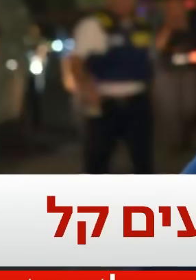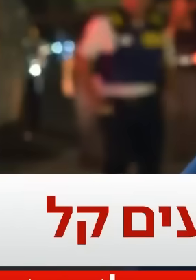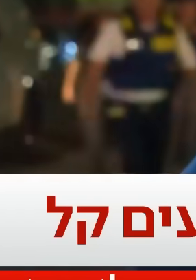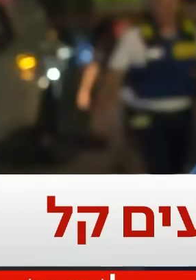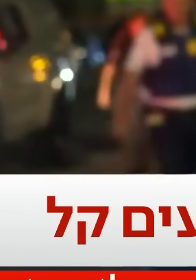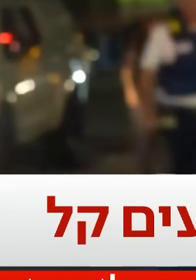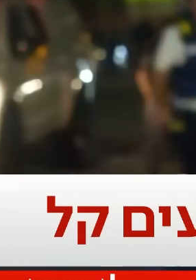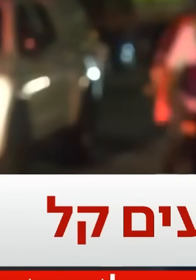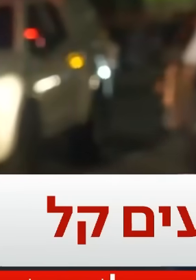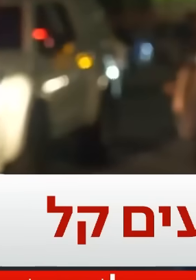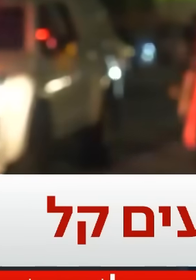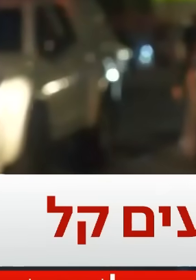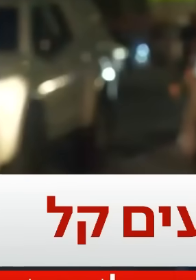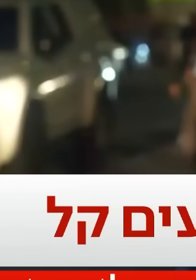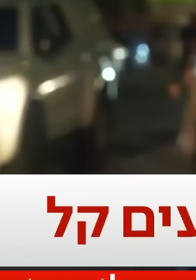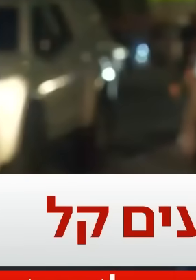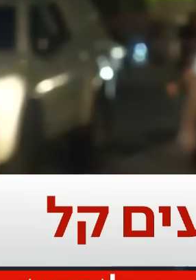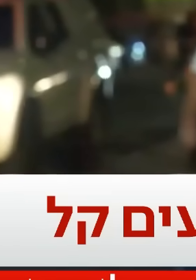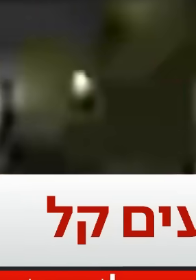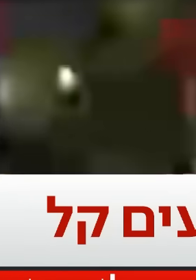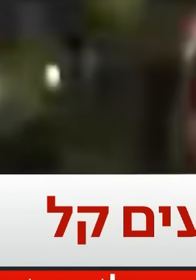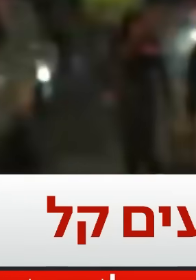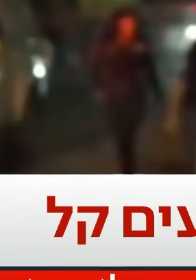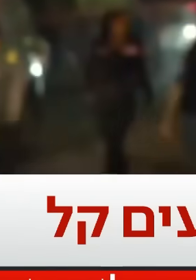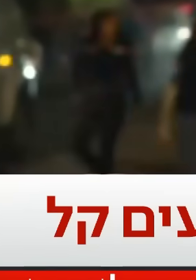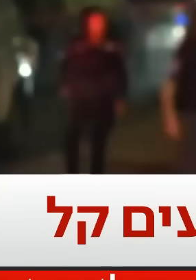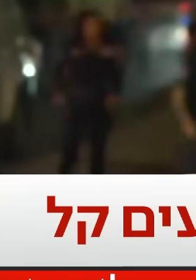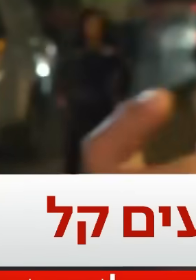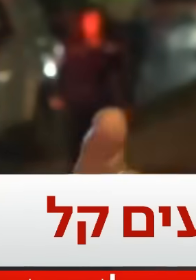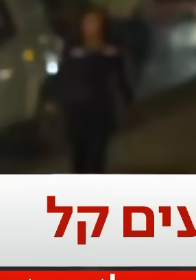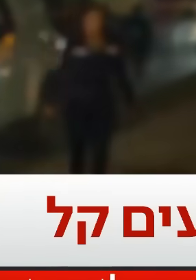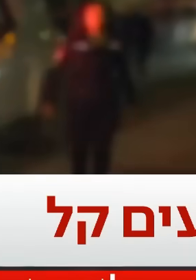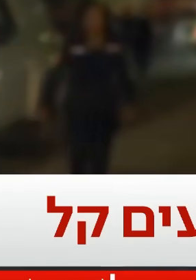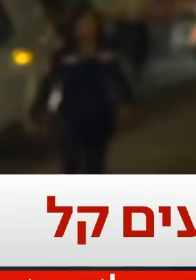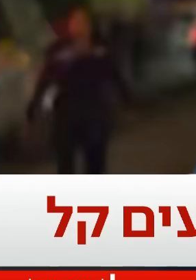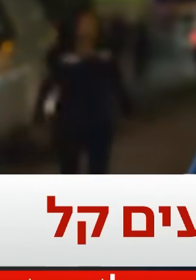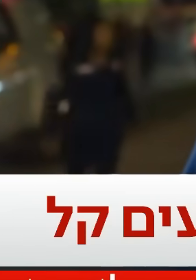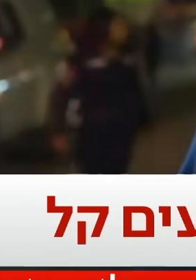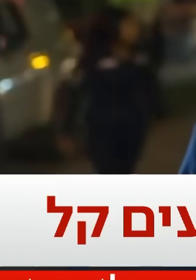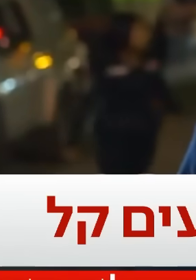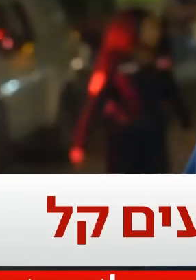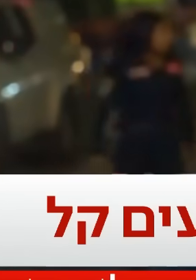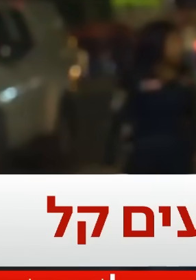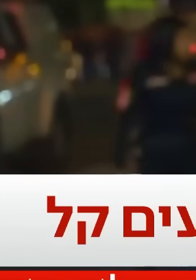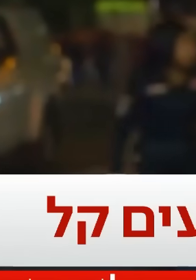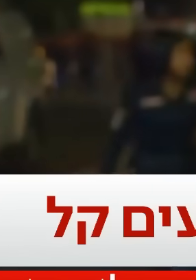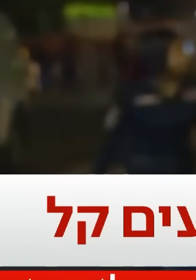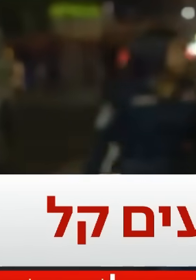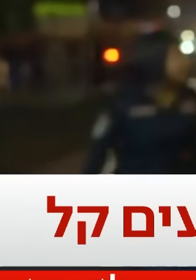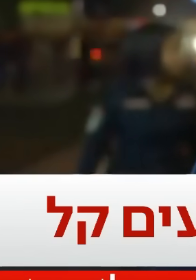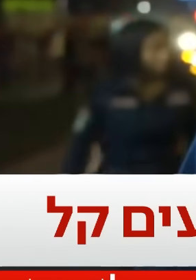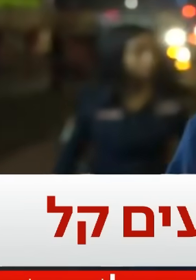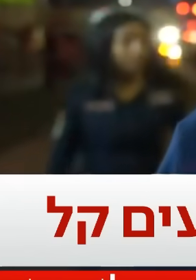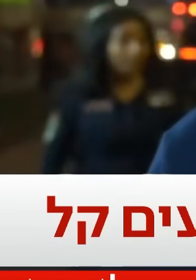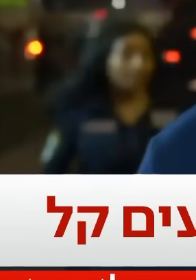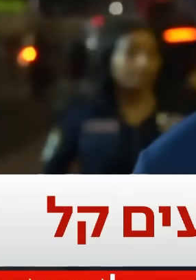לברוח בזמן למקלט? כי המקלט הוא לא כזה קרוב. רוב האנשים ברחו למקלט, לצערי גם